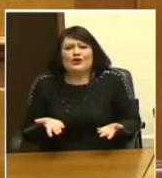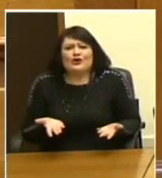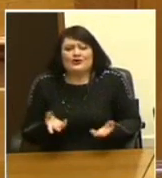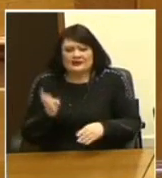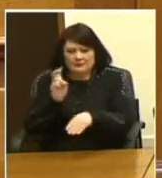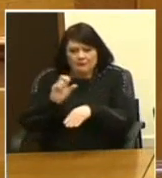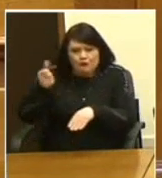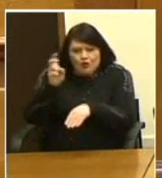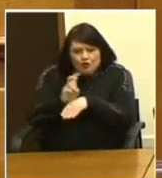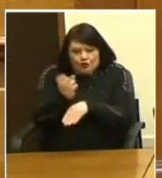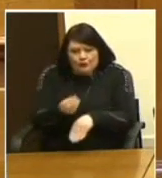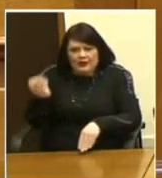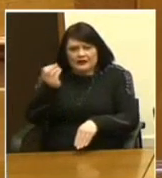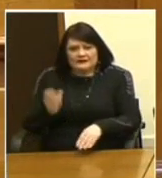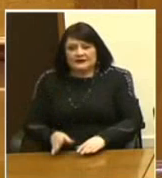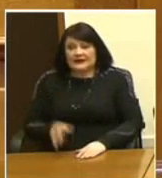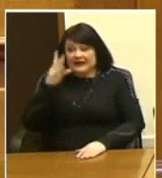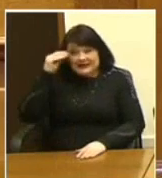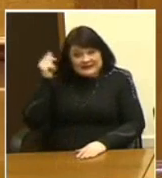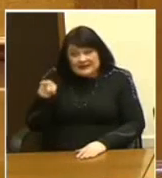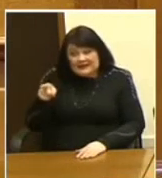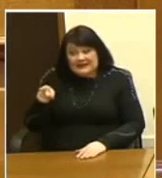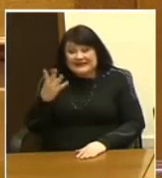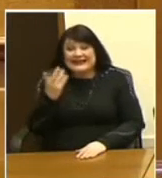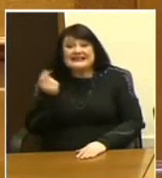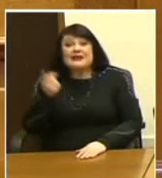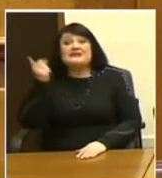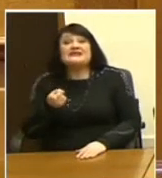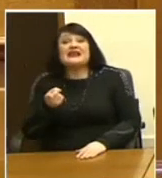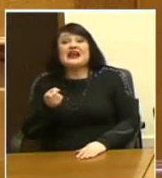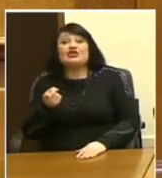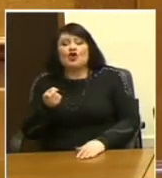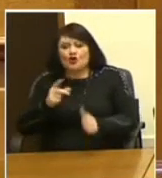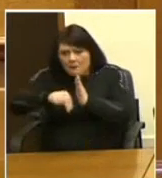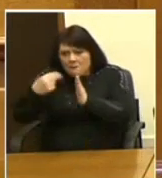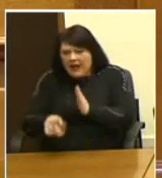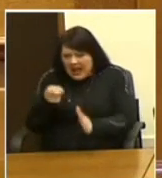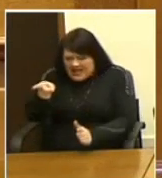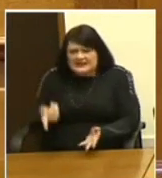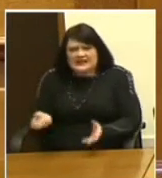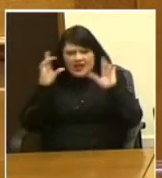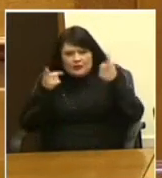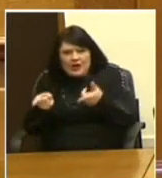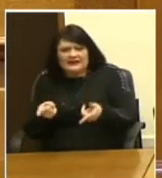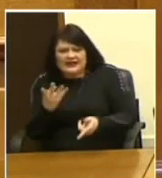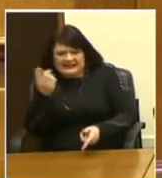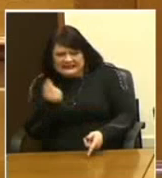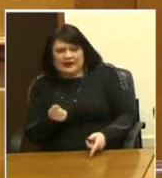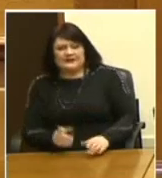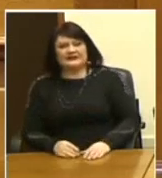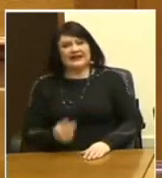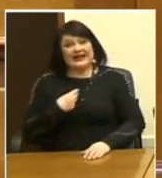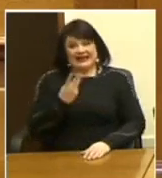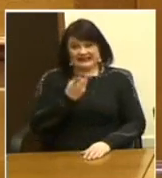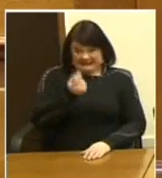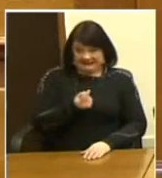πλεονάσματα. Ξεχνάτε τι είχατε υπογράψει. 4,5% ιστοδυναικές δεν είχατε υπογράψει, κύριε Μητσοτάκη. Το 3,5% σας